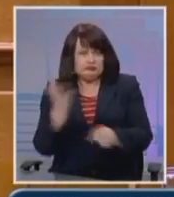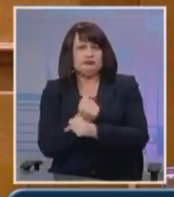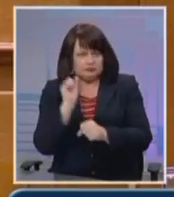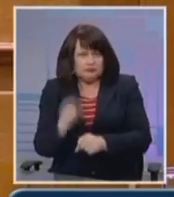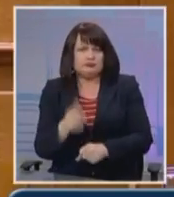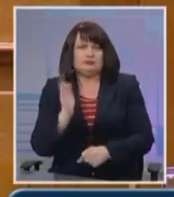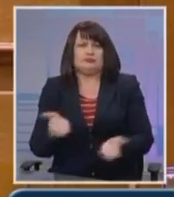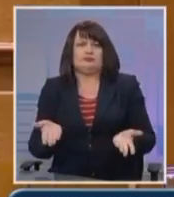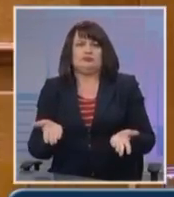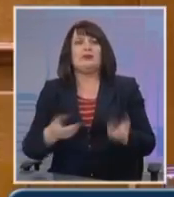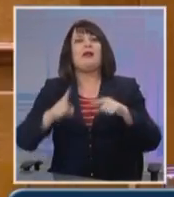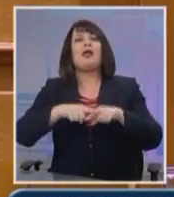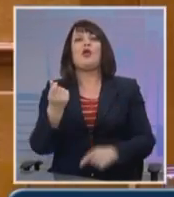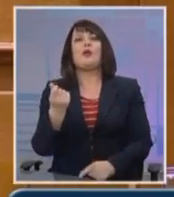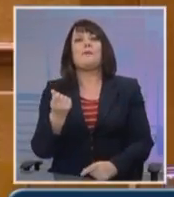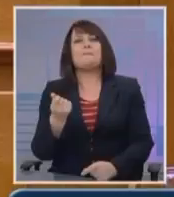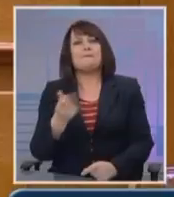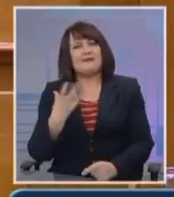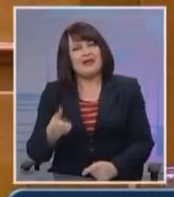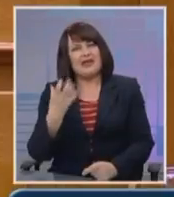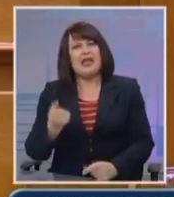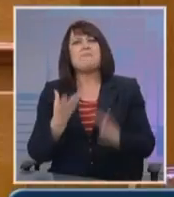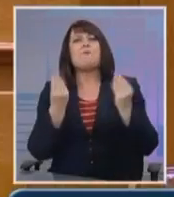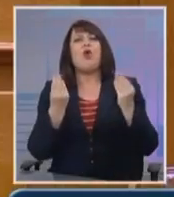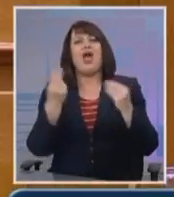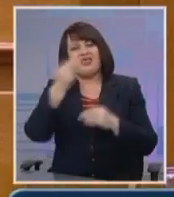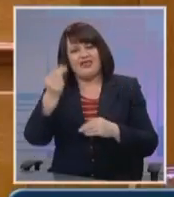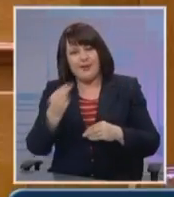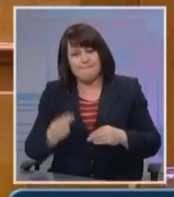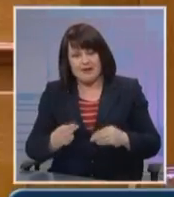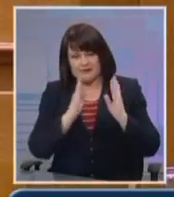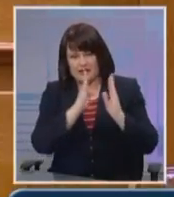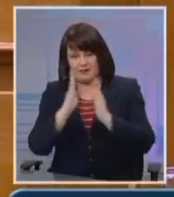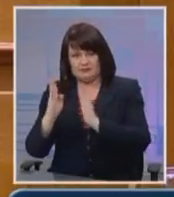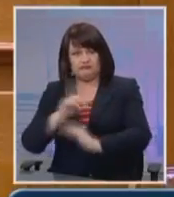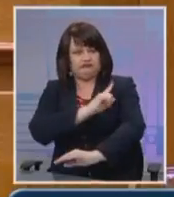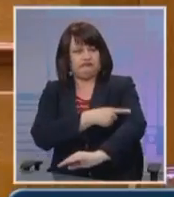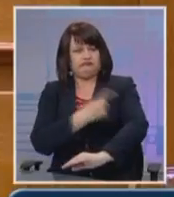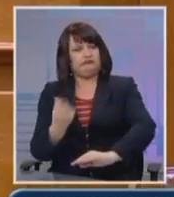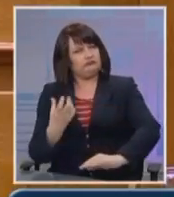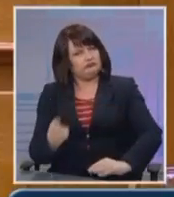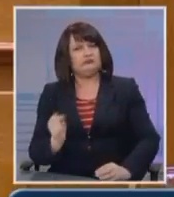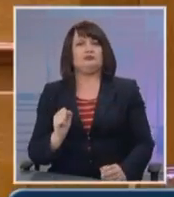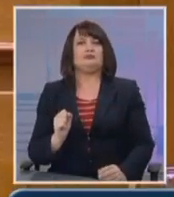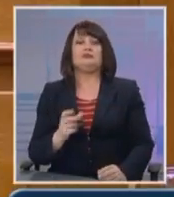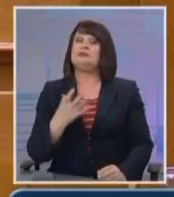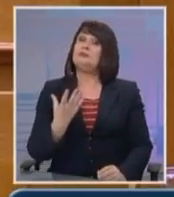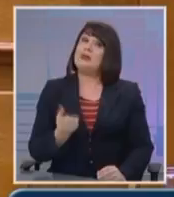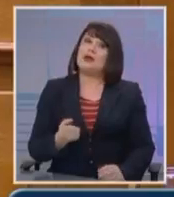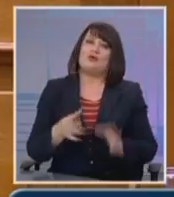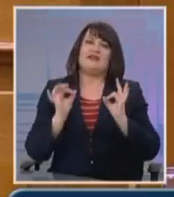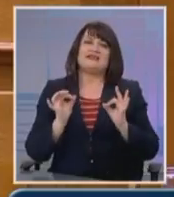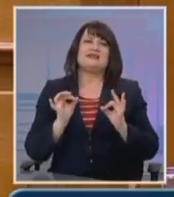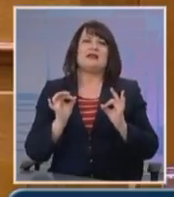στόχος. Η ελληνική οικονομία διαθέτει σήμερα πολλούς κλάδους με πραγματικά συγκριτικά πλεονεκτήματα και υπάρχουν στο